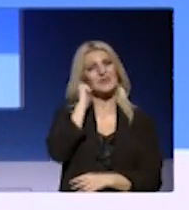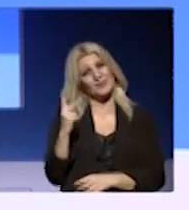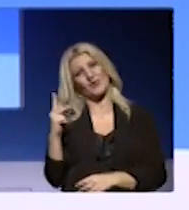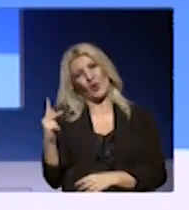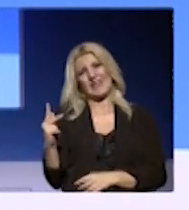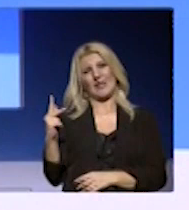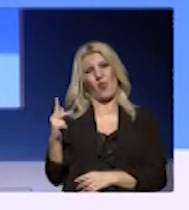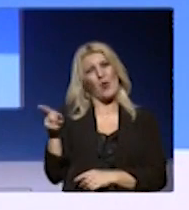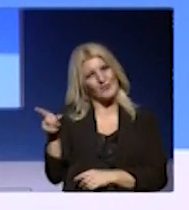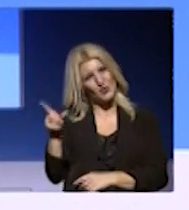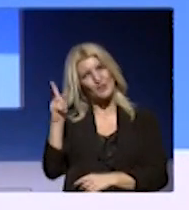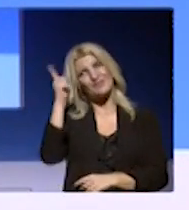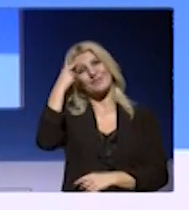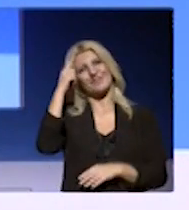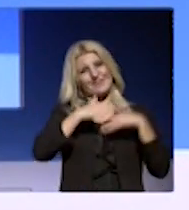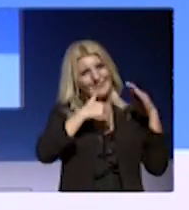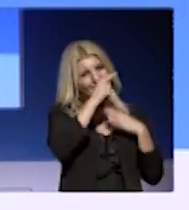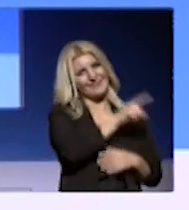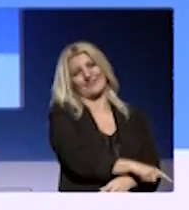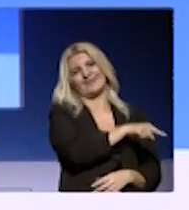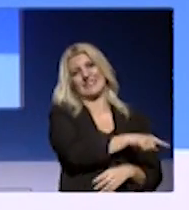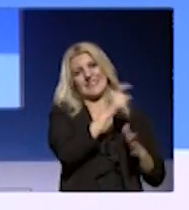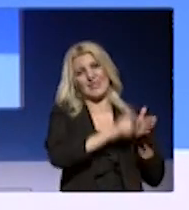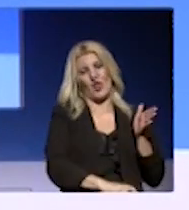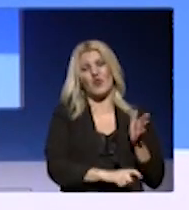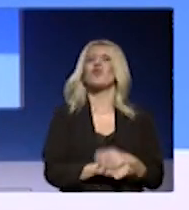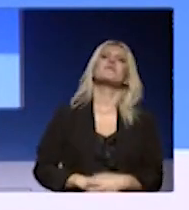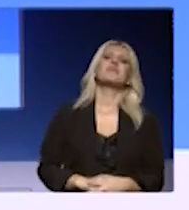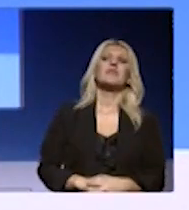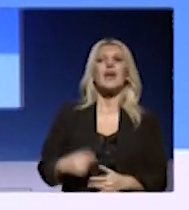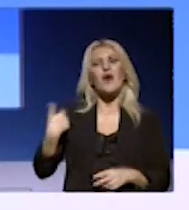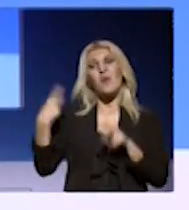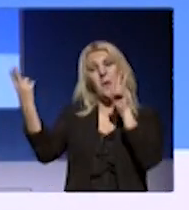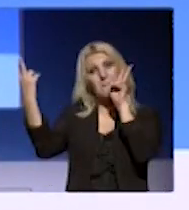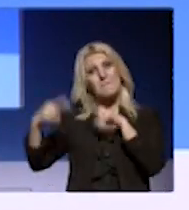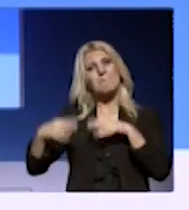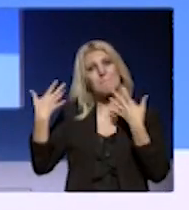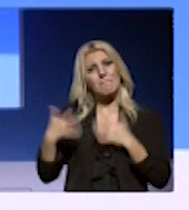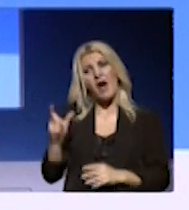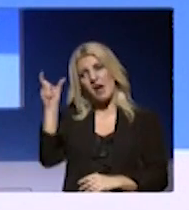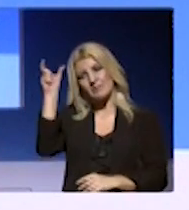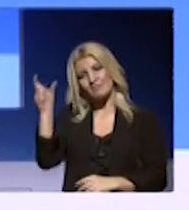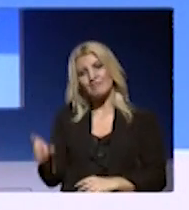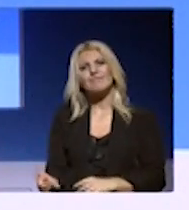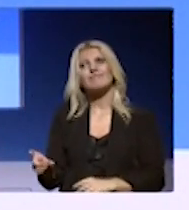Ο καπετάν Βασίλης, είχα την ευκαιρία να τον γνωρίσω, υπήρξε ένας άνθρωπος